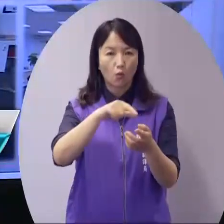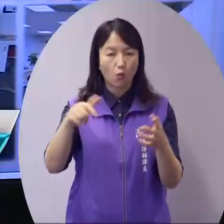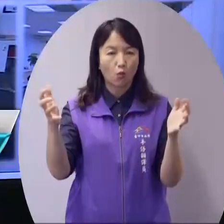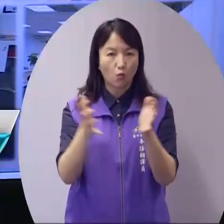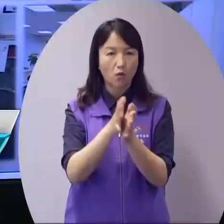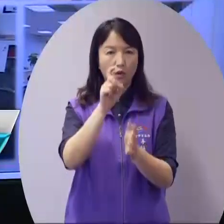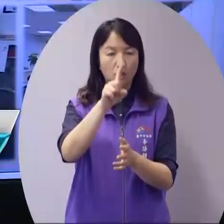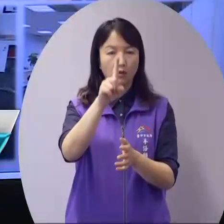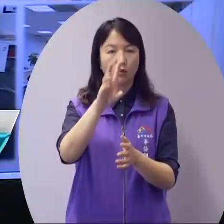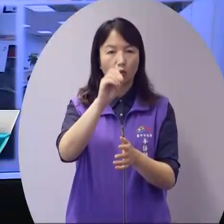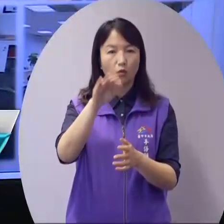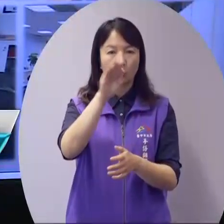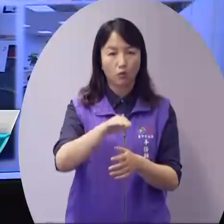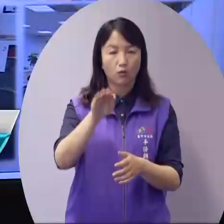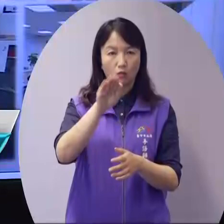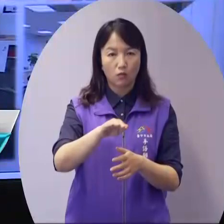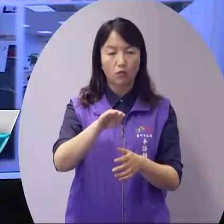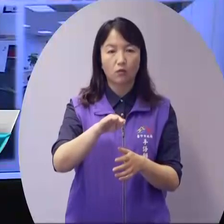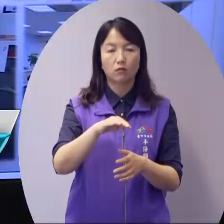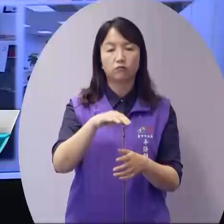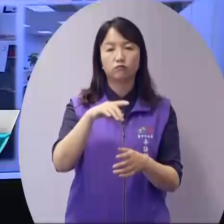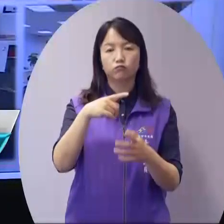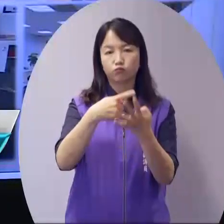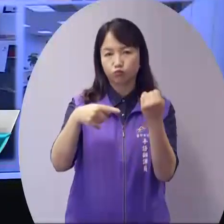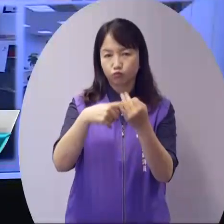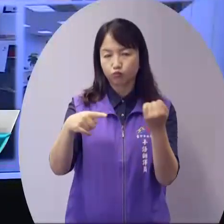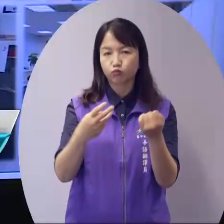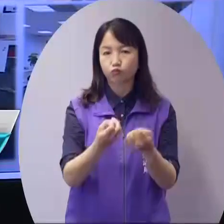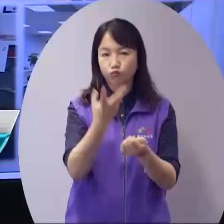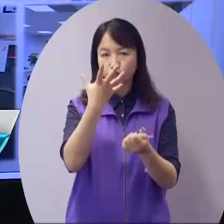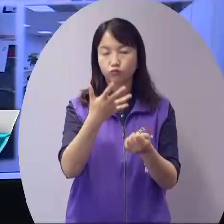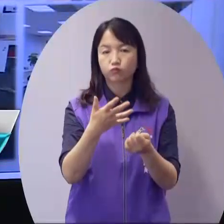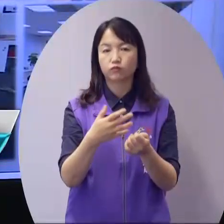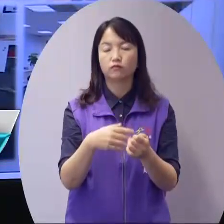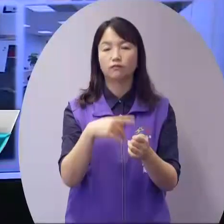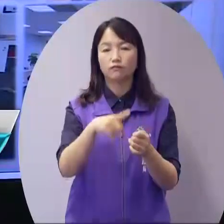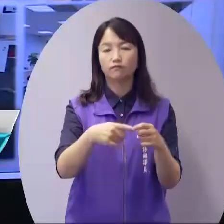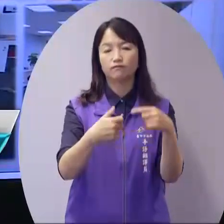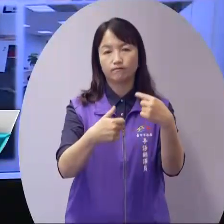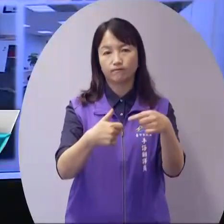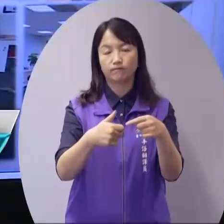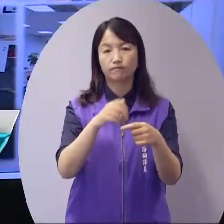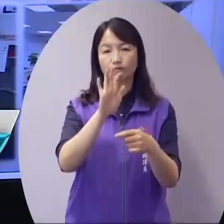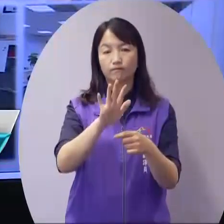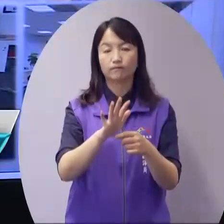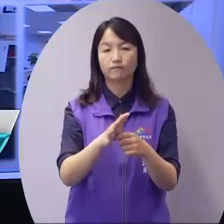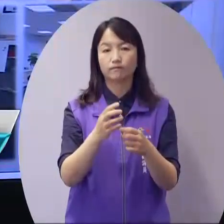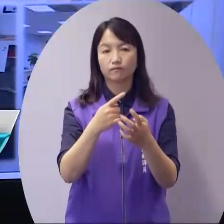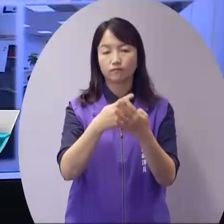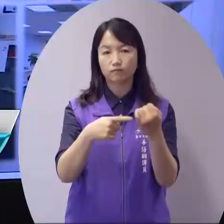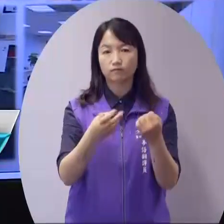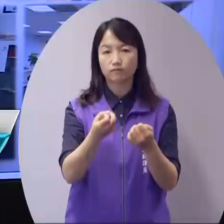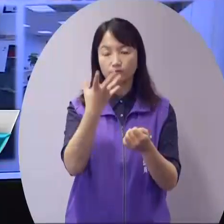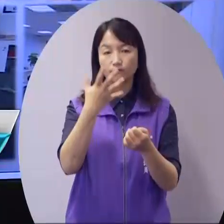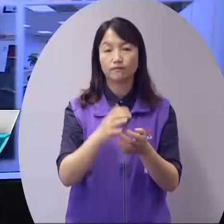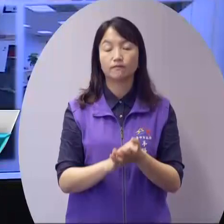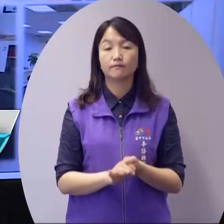共119000余枝的这样的切花，使用119000多枝的切花。